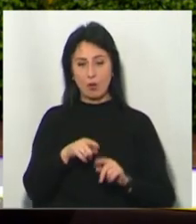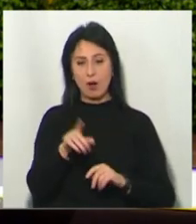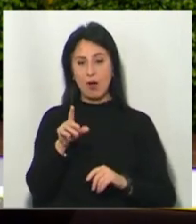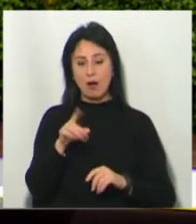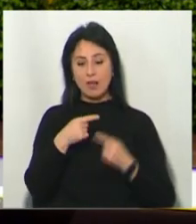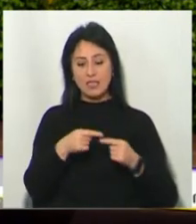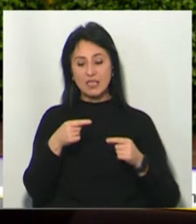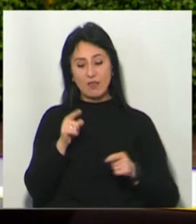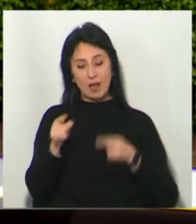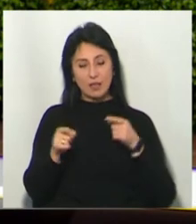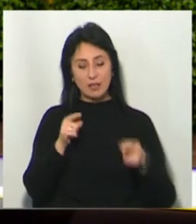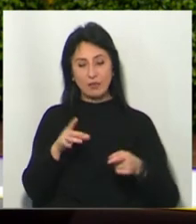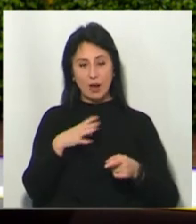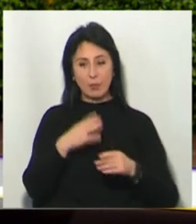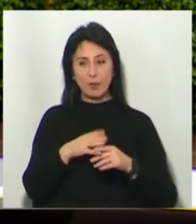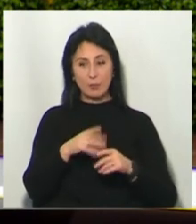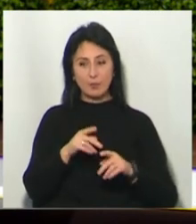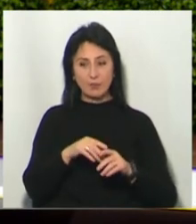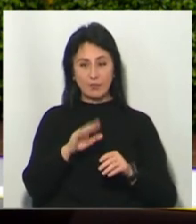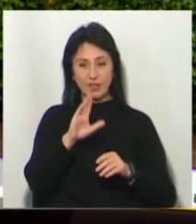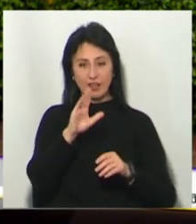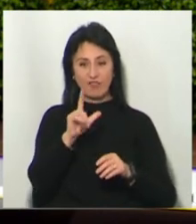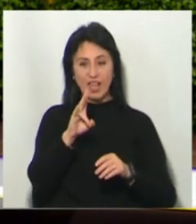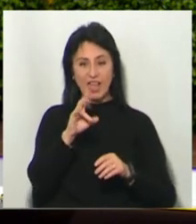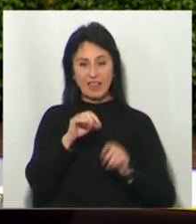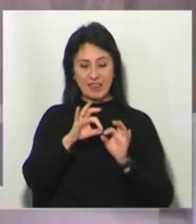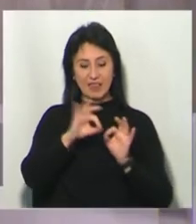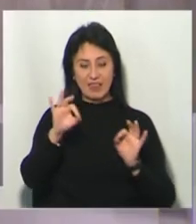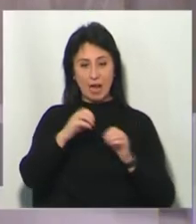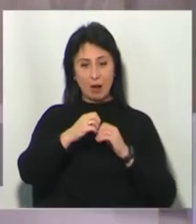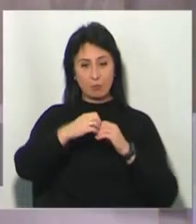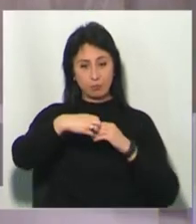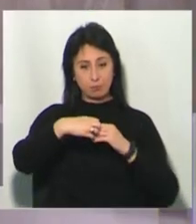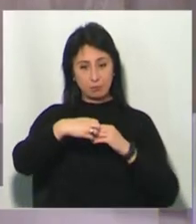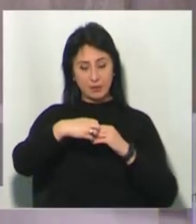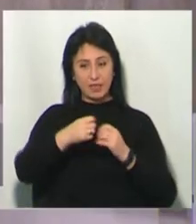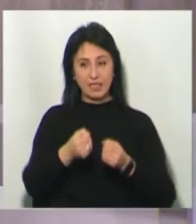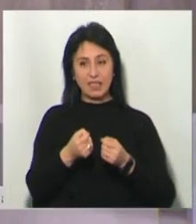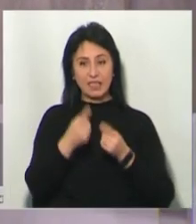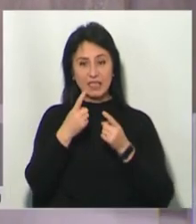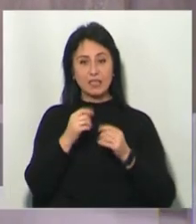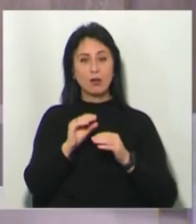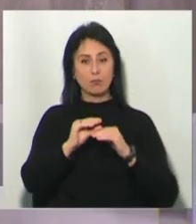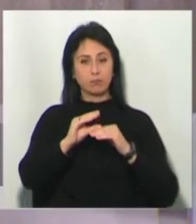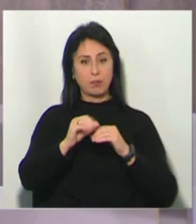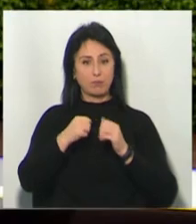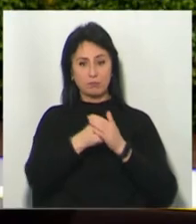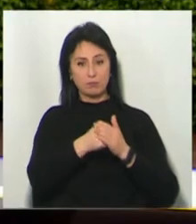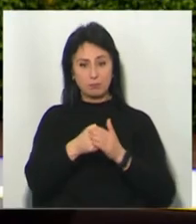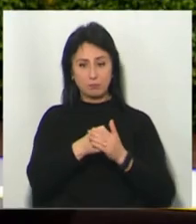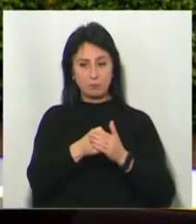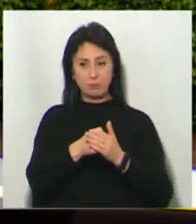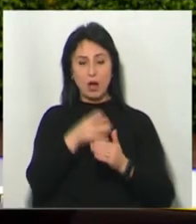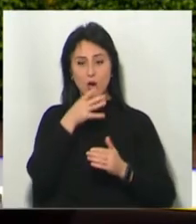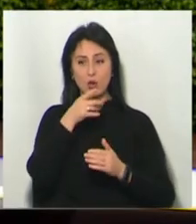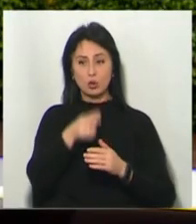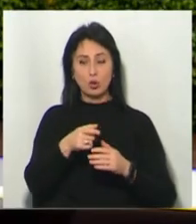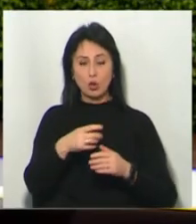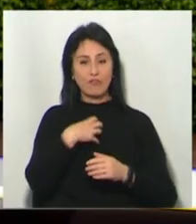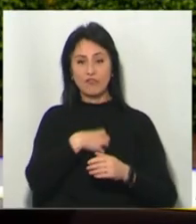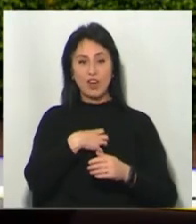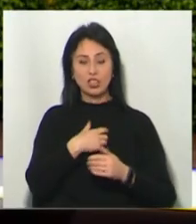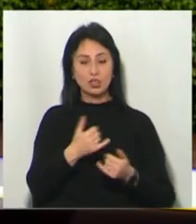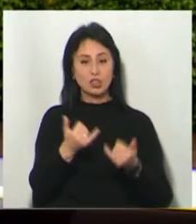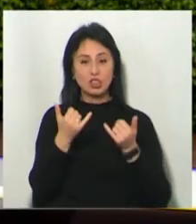cari scuadă scuam momenti, este givena galen, sa nevrizmul imal formația i-o schidrocepalias, da, a cari moment izgadat